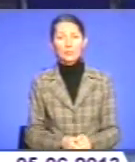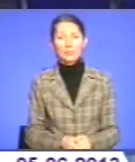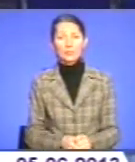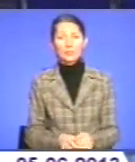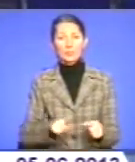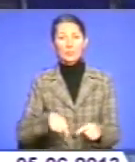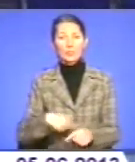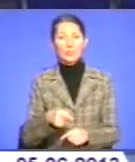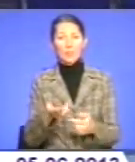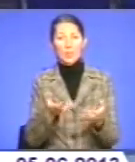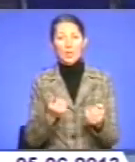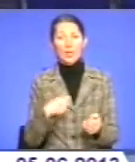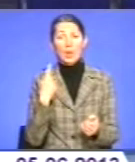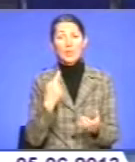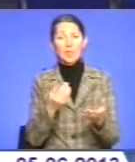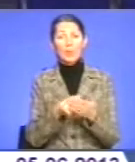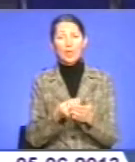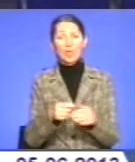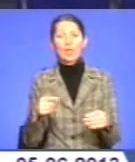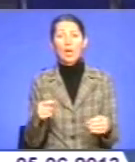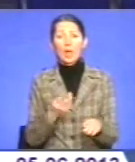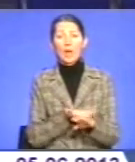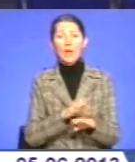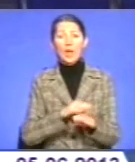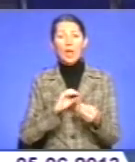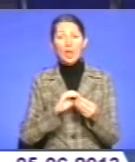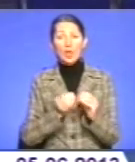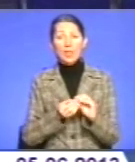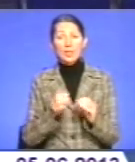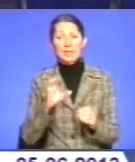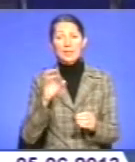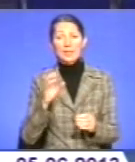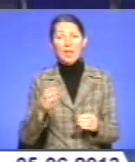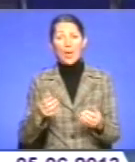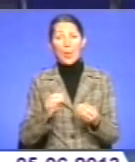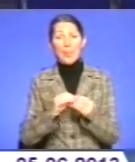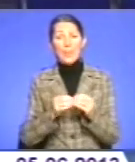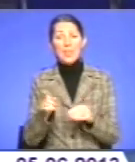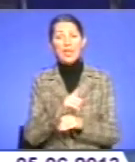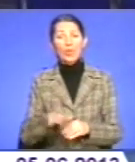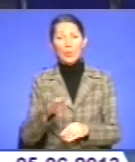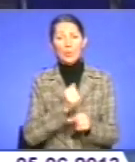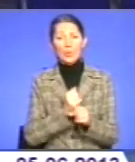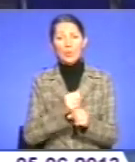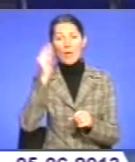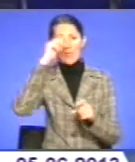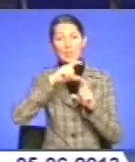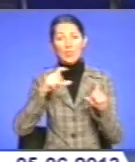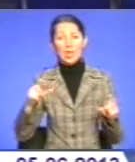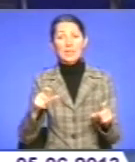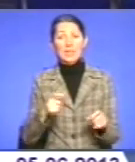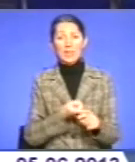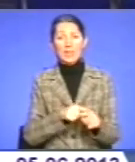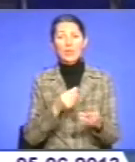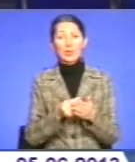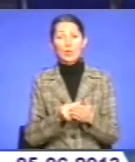Через неприйнятий обласний бюджет загострюються соціальні проблеми на Тернопільщині. Працівникам навчальних закладів, які фінансуються з казни